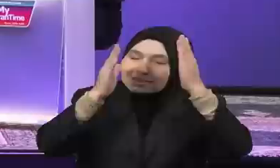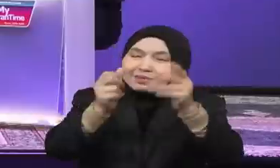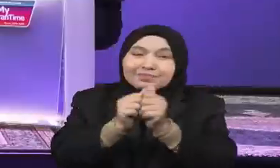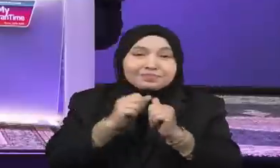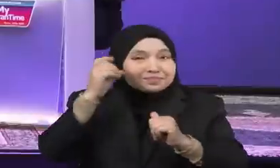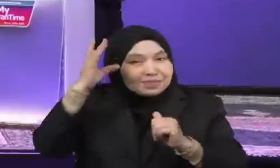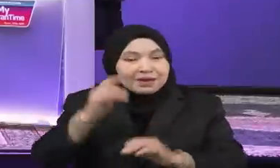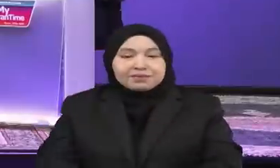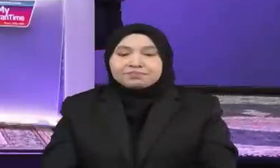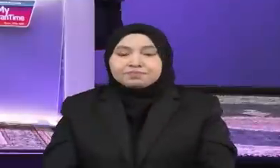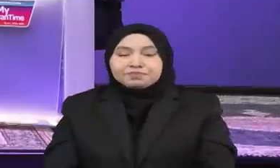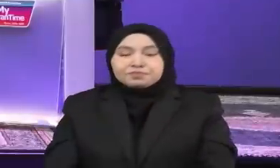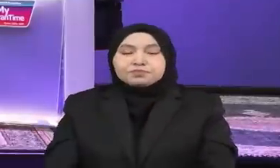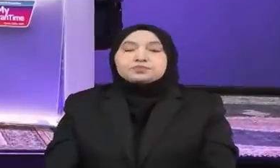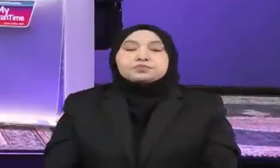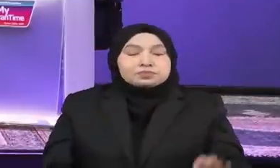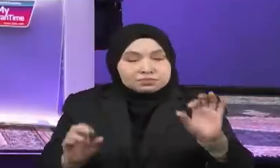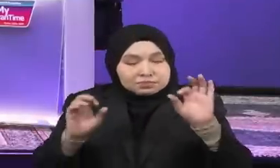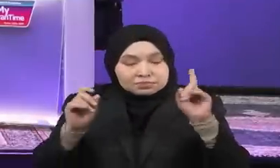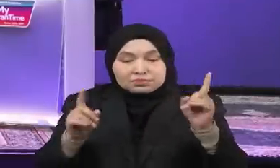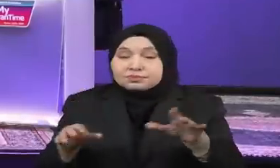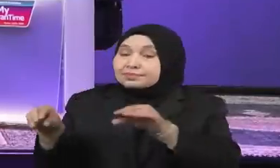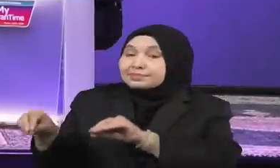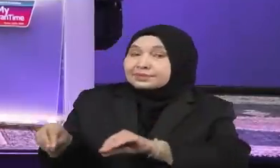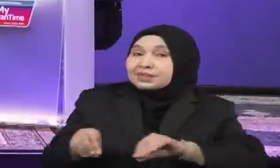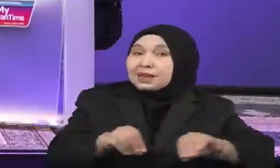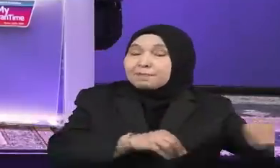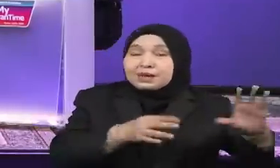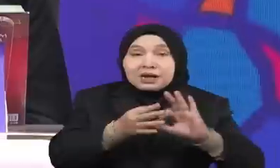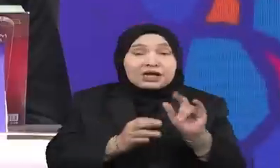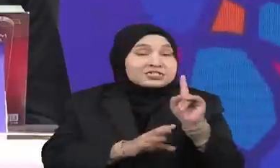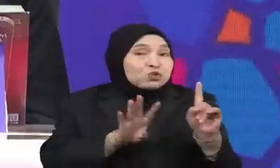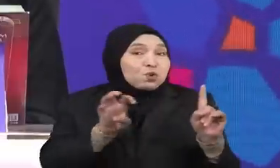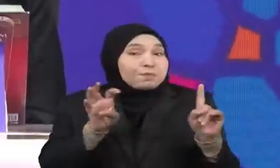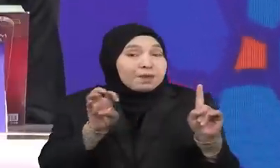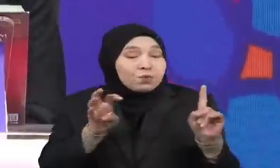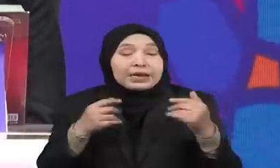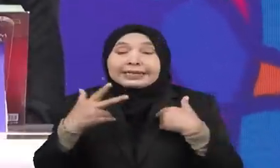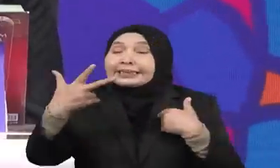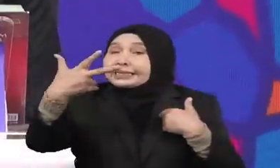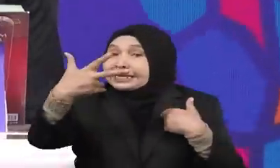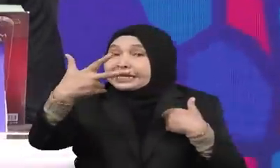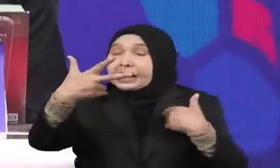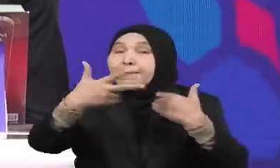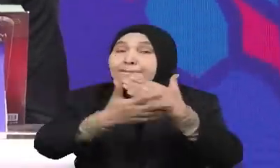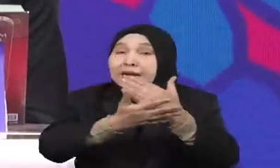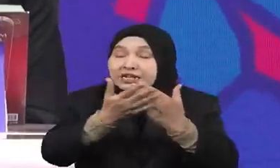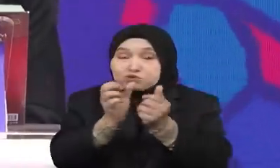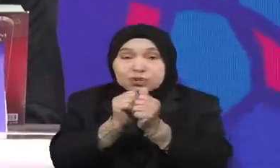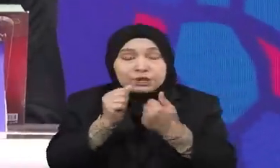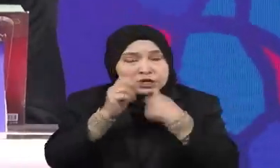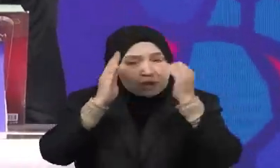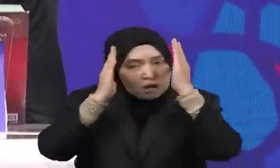bersama-sama baik itu berpindah pada ayat yang 140 ada 3 baris ya ini sama-sama kita